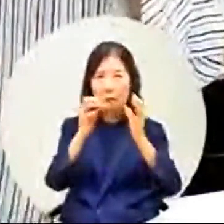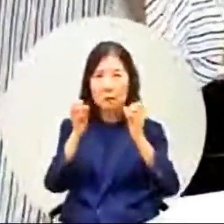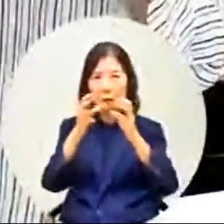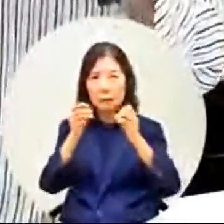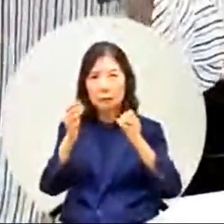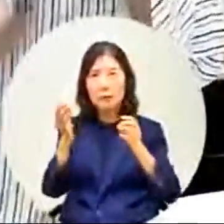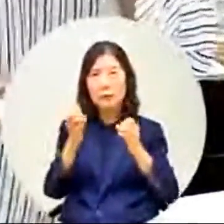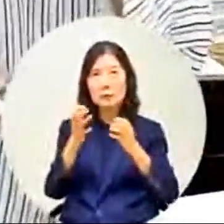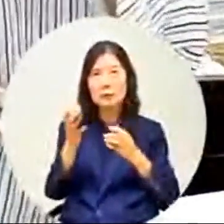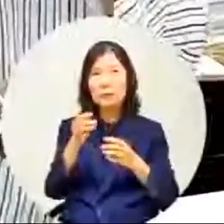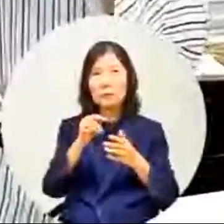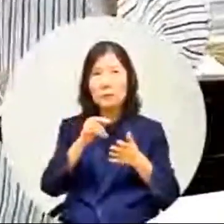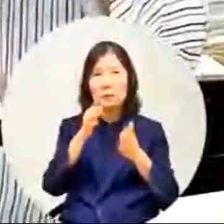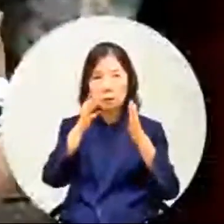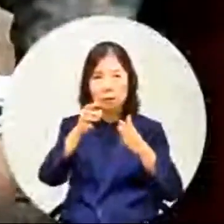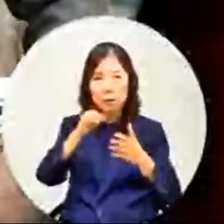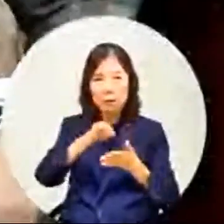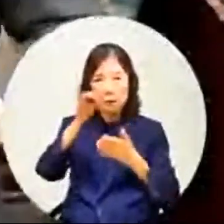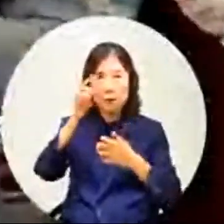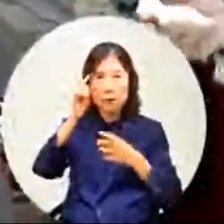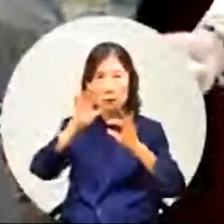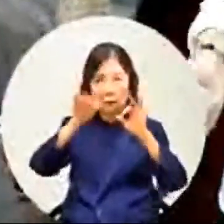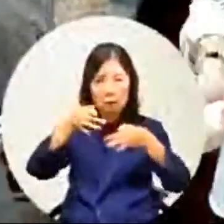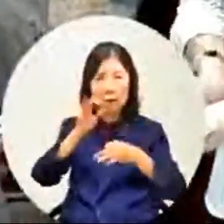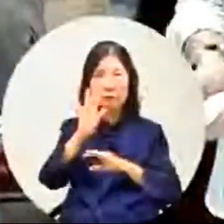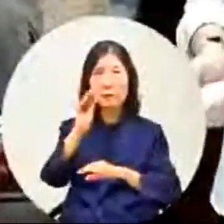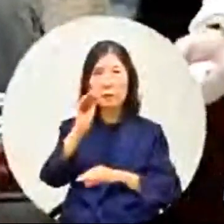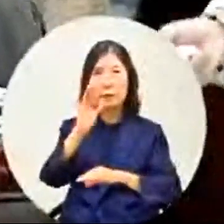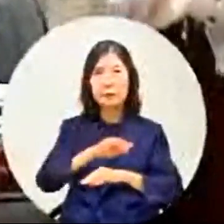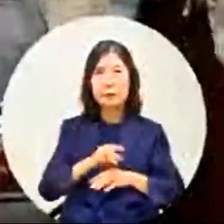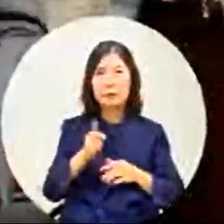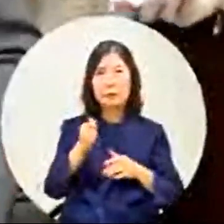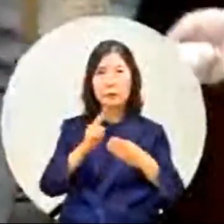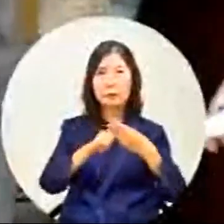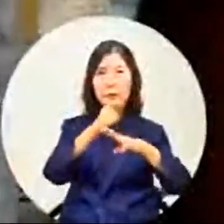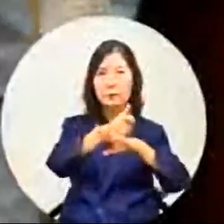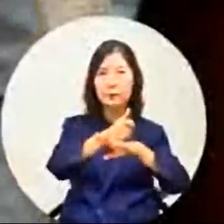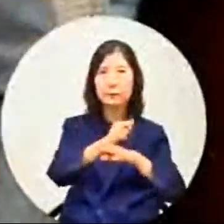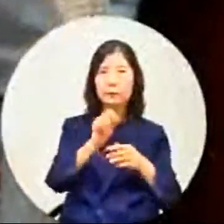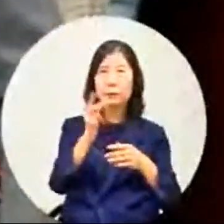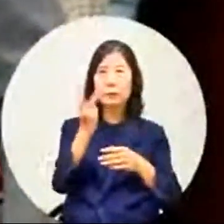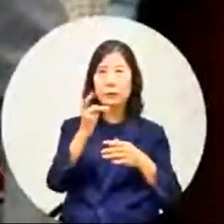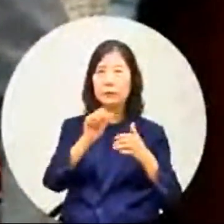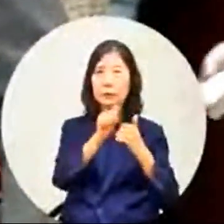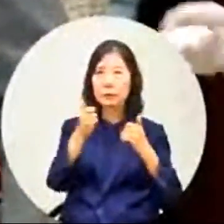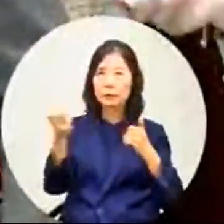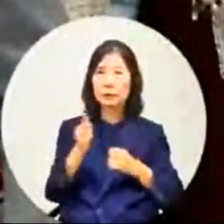对他们的意见去做任何的检讨？ 好，那感谢主席，也感谢两位议员